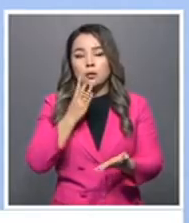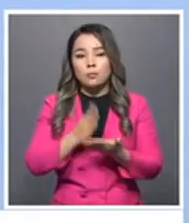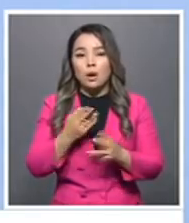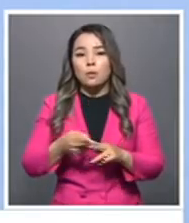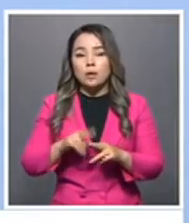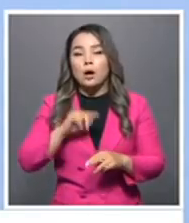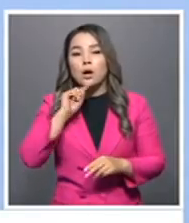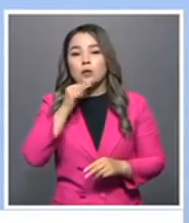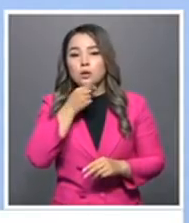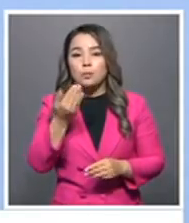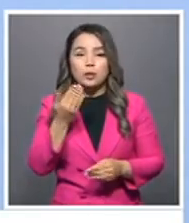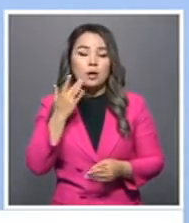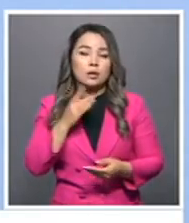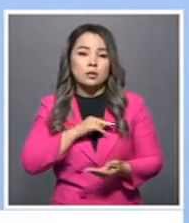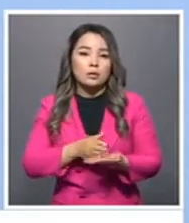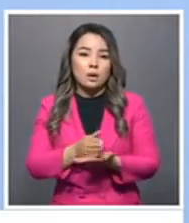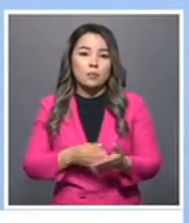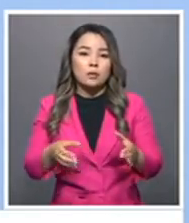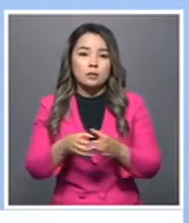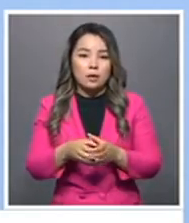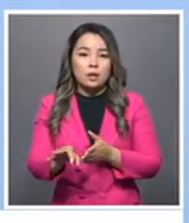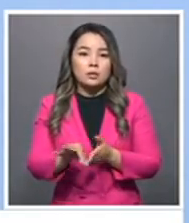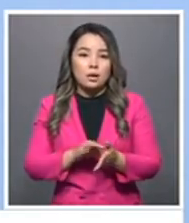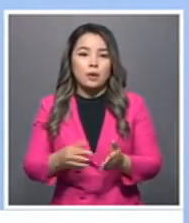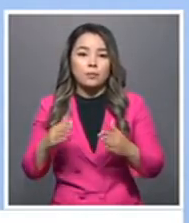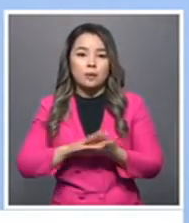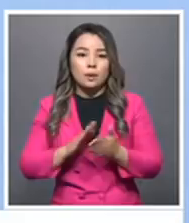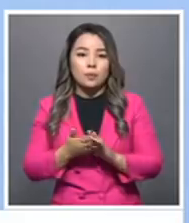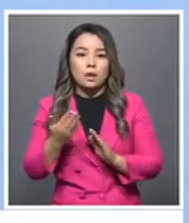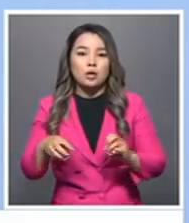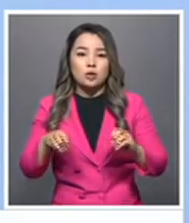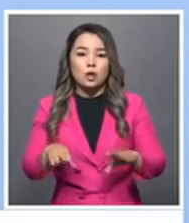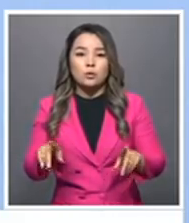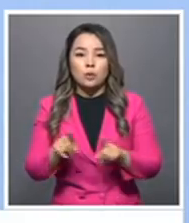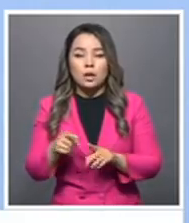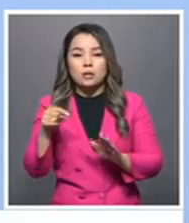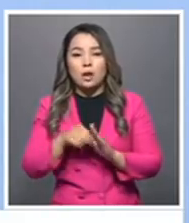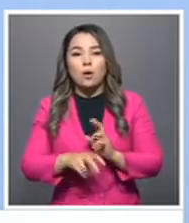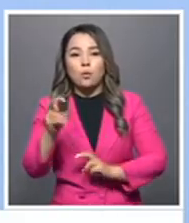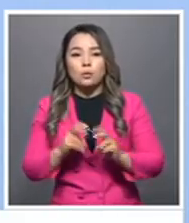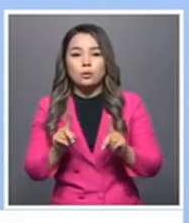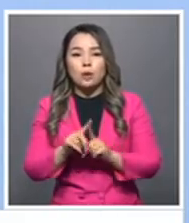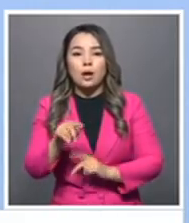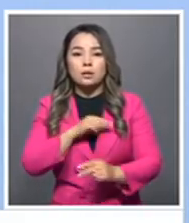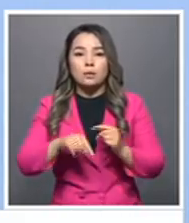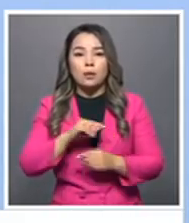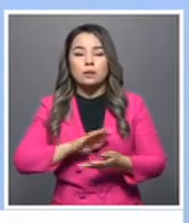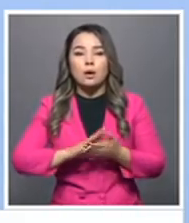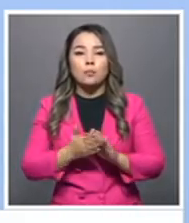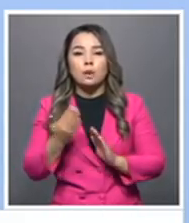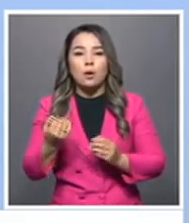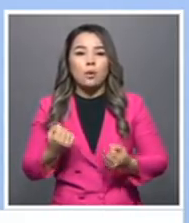Олар экономика салаларындағы жедел мәселелерді шешуге, ішкі өндіріспен кәсіпкерлікті